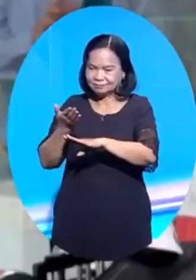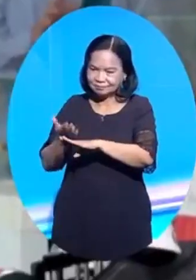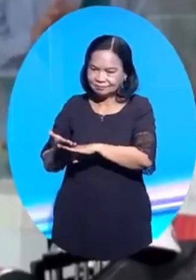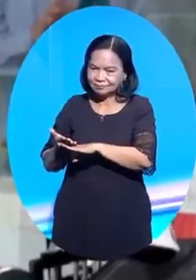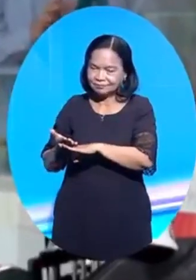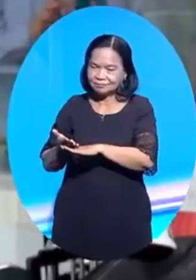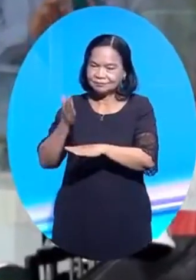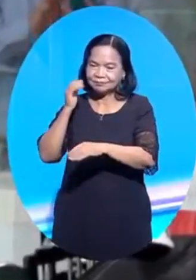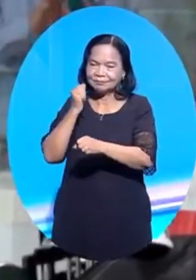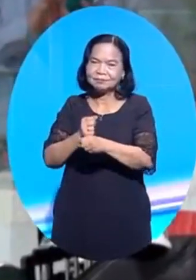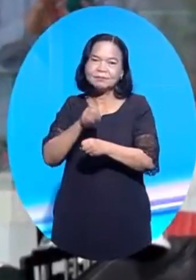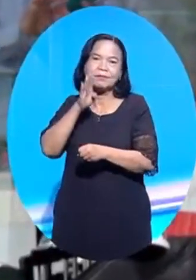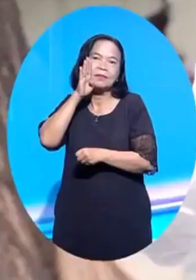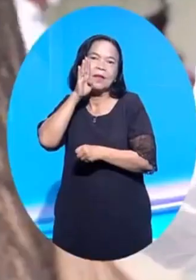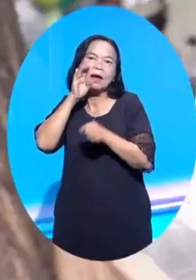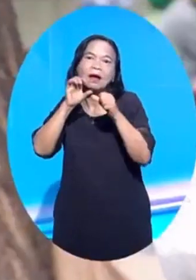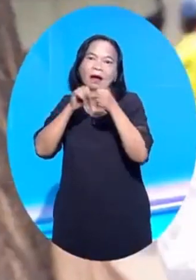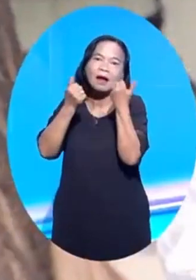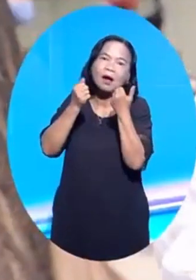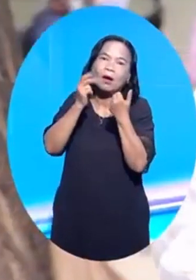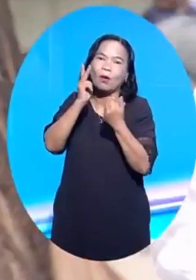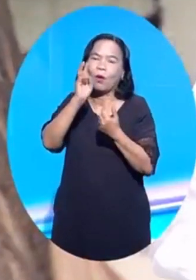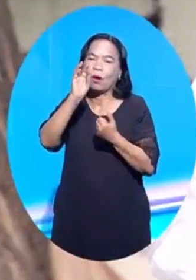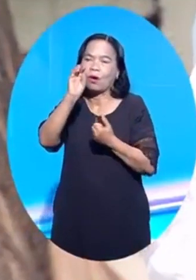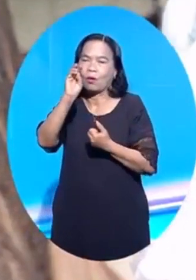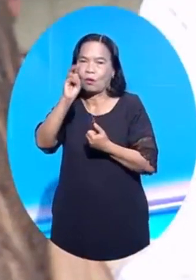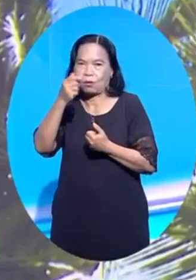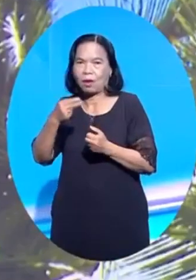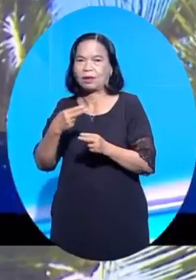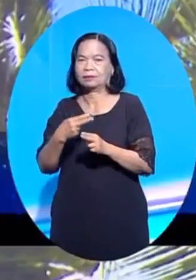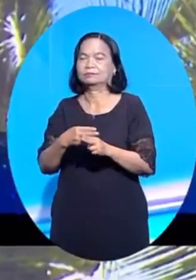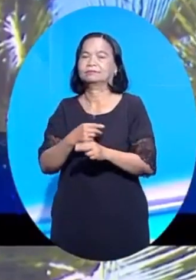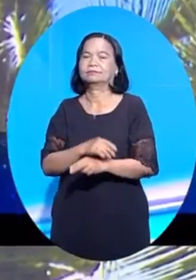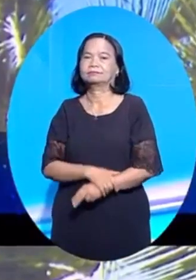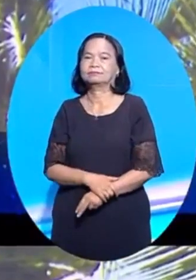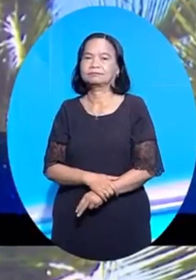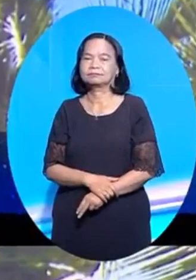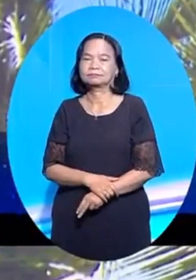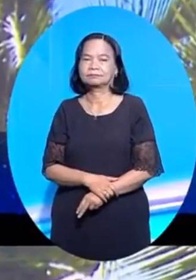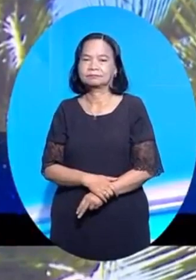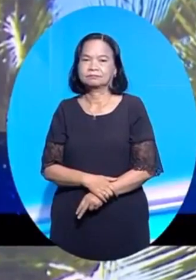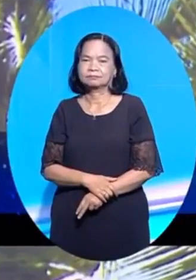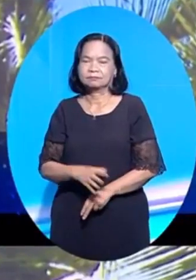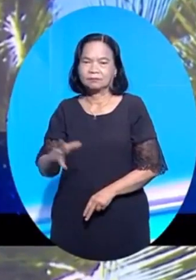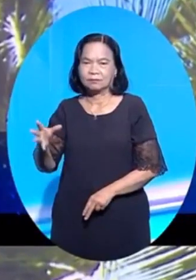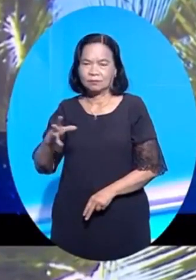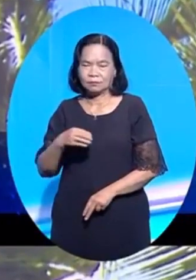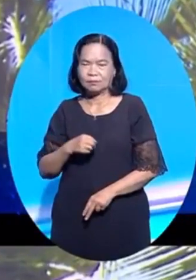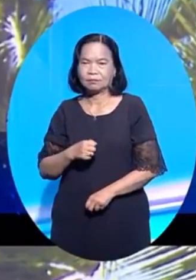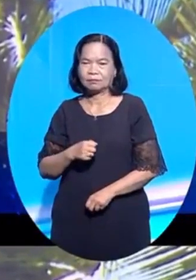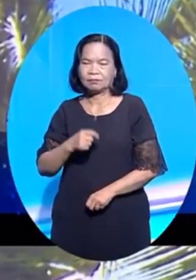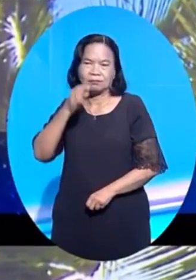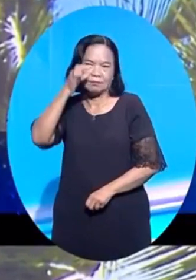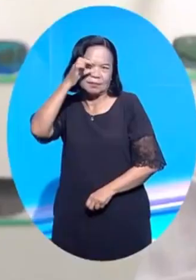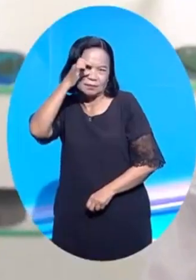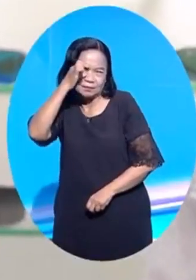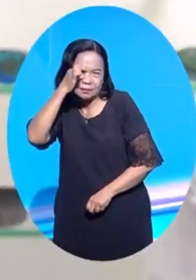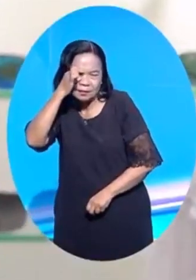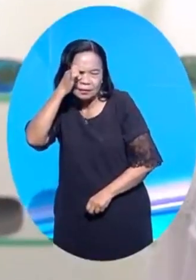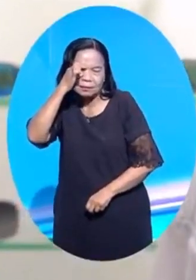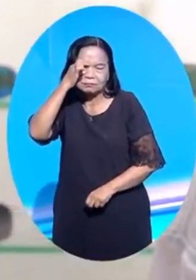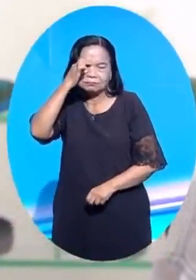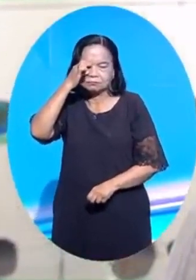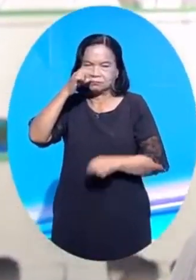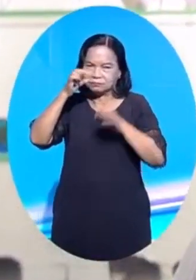và thử nghiệm ở Hawaii, cũng chính là nơi xuất xứ của thương hiệu. Trồng kính của Moji Gym là một cái trồng rất là đặc biệt mà không